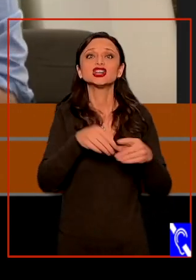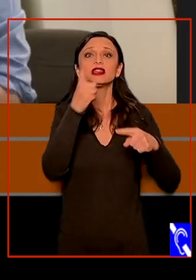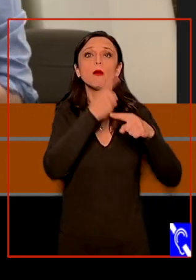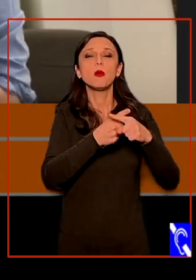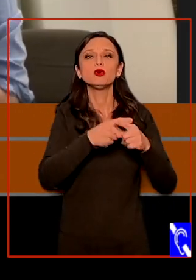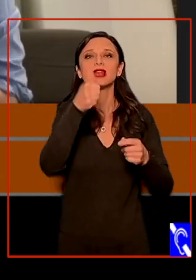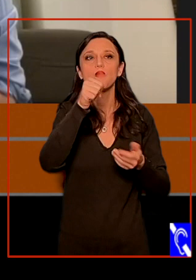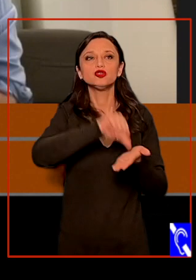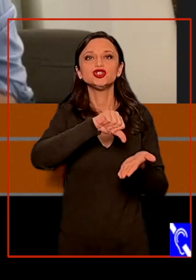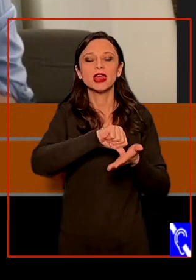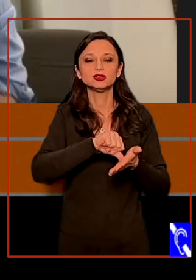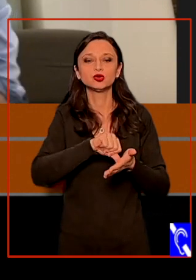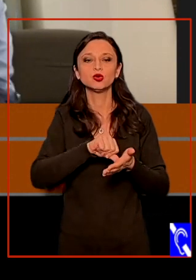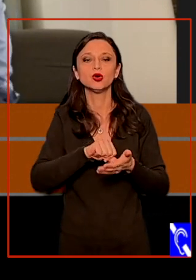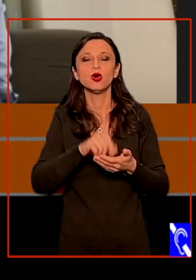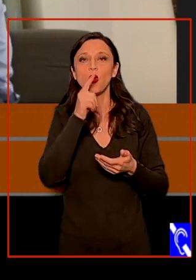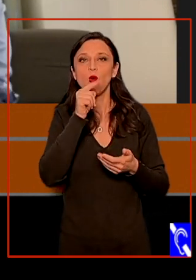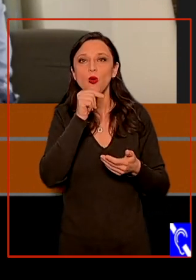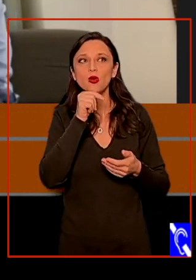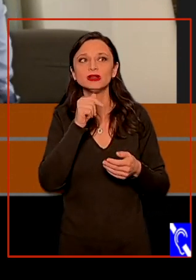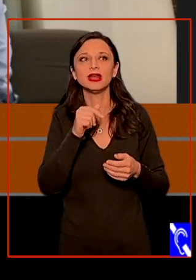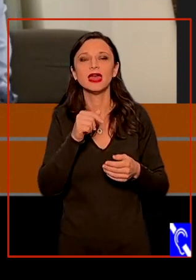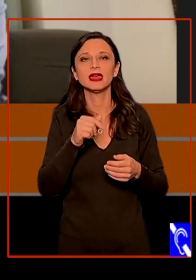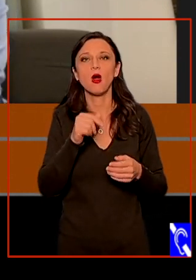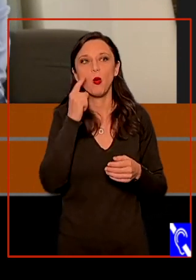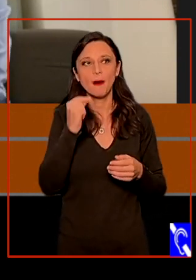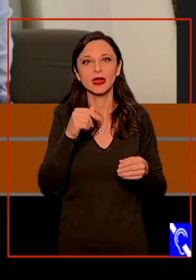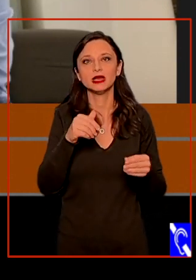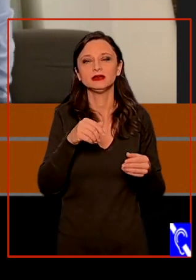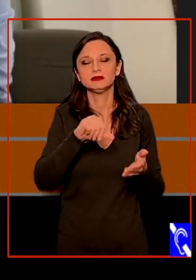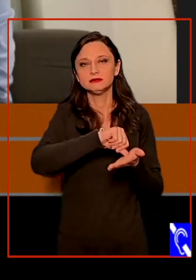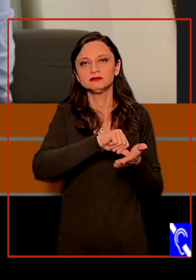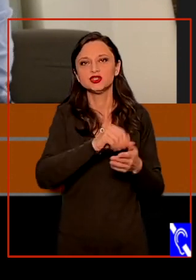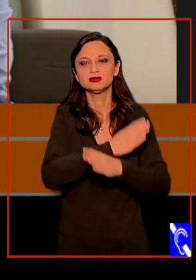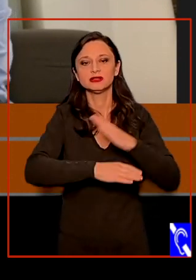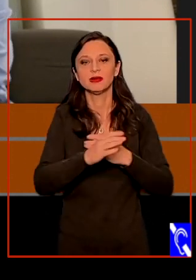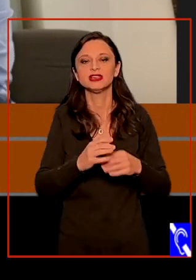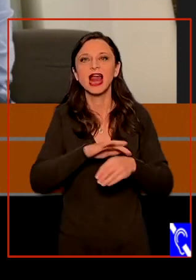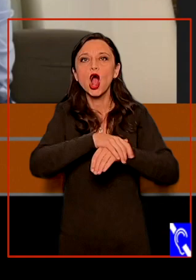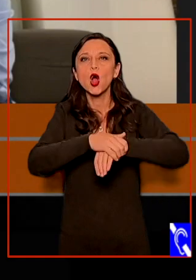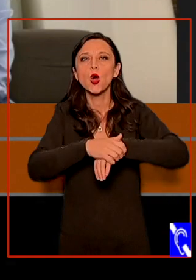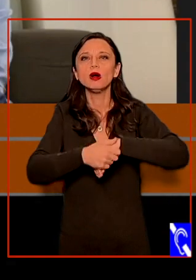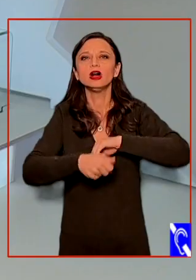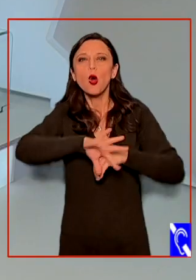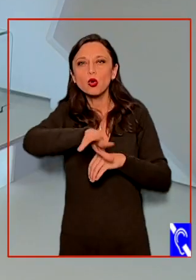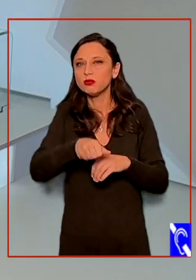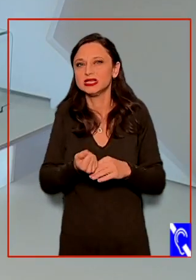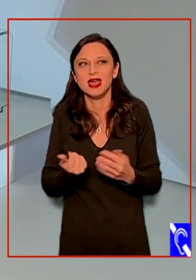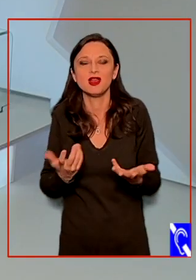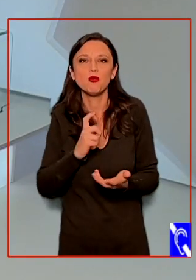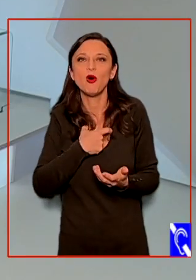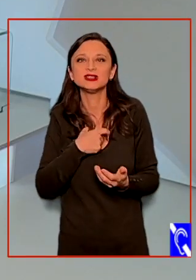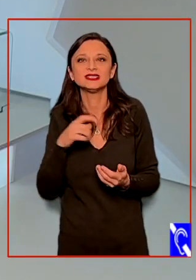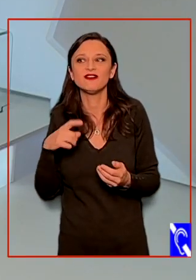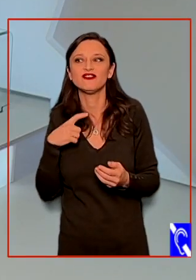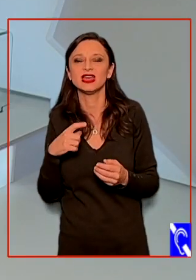astea unde erau oamenii dați în grijă de DGASPC Ilfov, adică corupție de manual, nu ai cum să fii